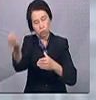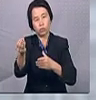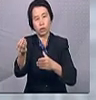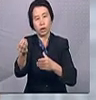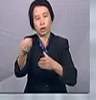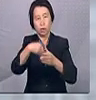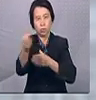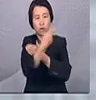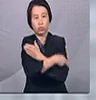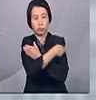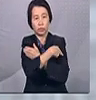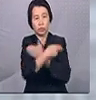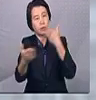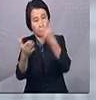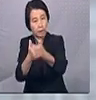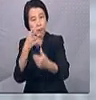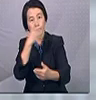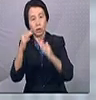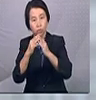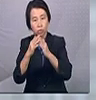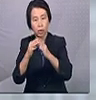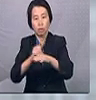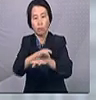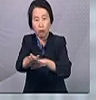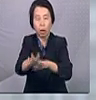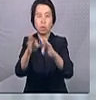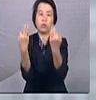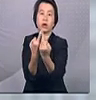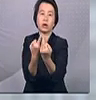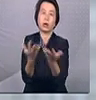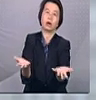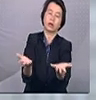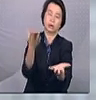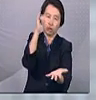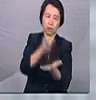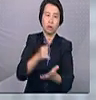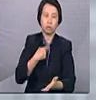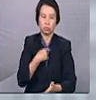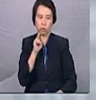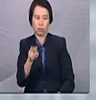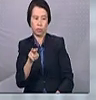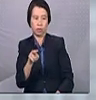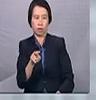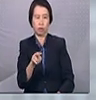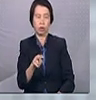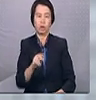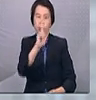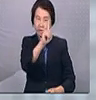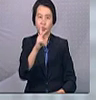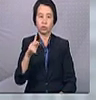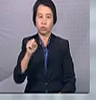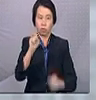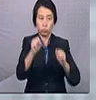tu, discharge ke rumah, balik rumah dan dijangkiti satu keluarga. Dan itulah yang kita nampak, satu kes saja dia